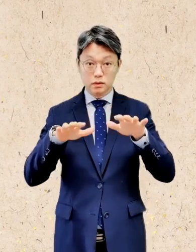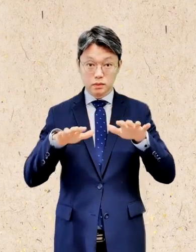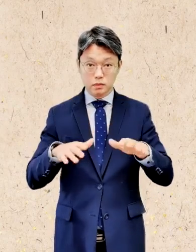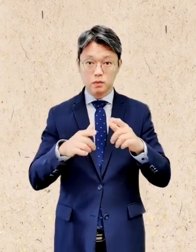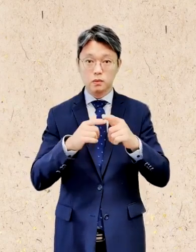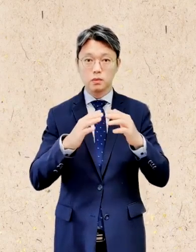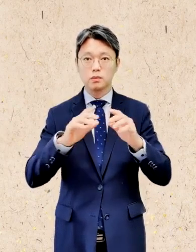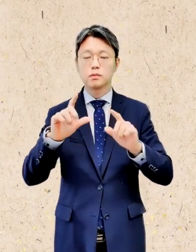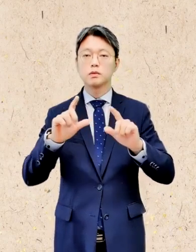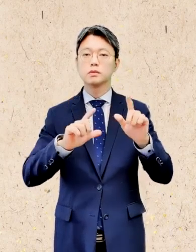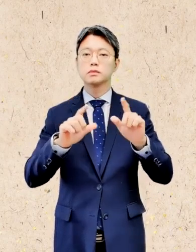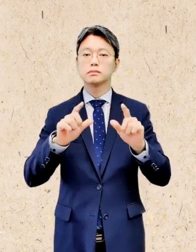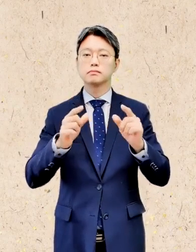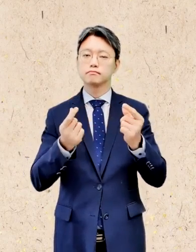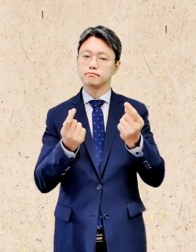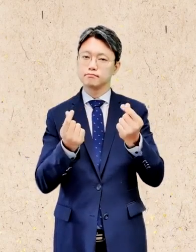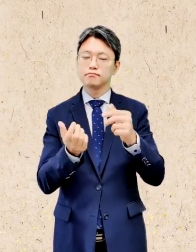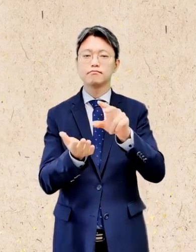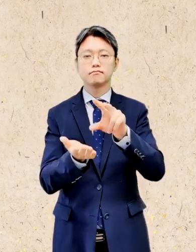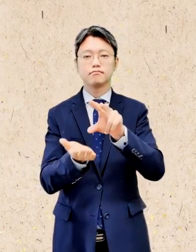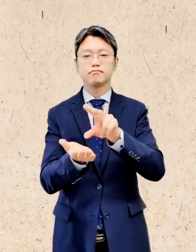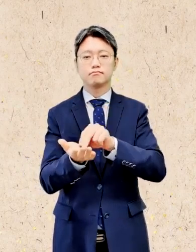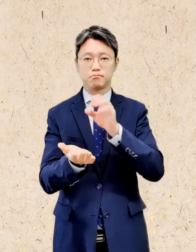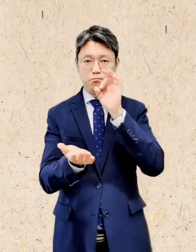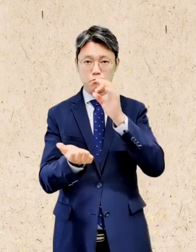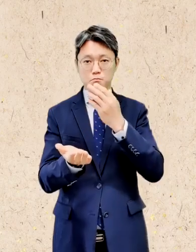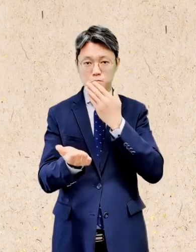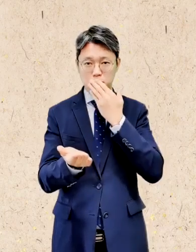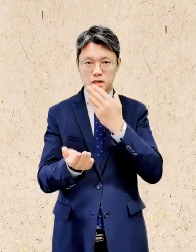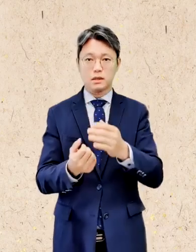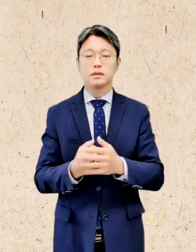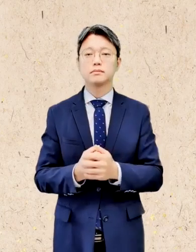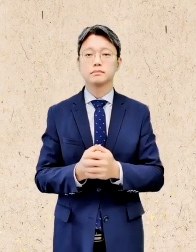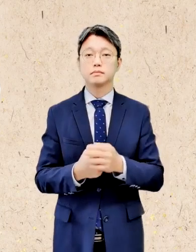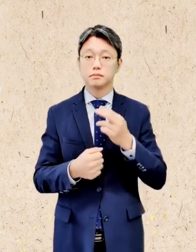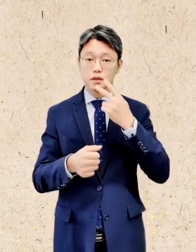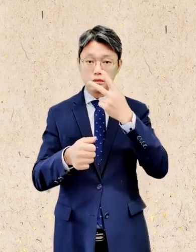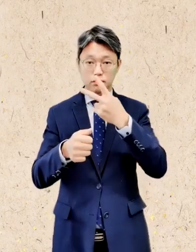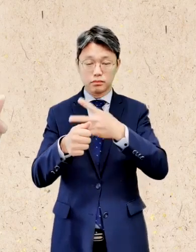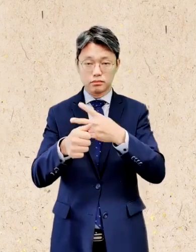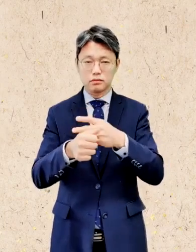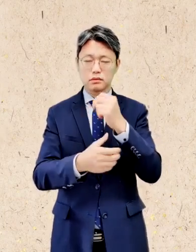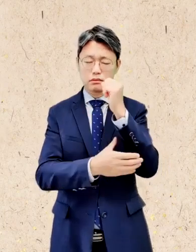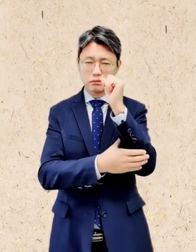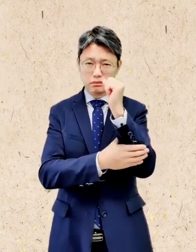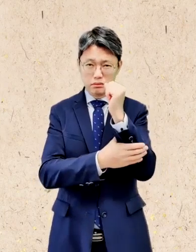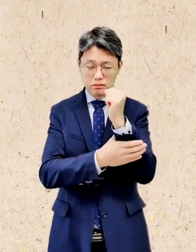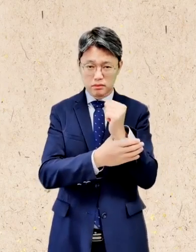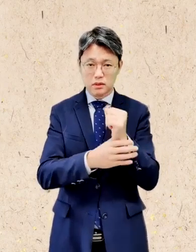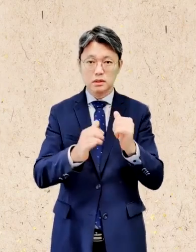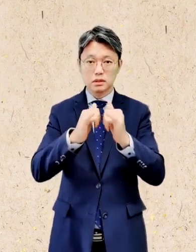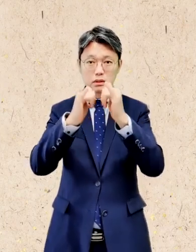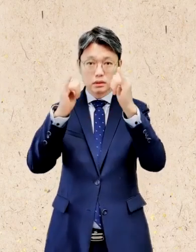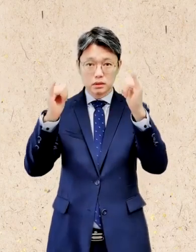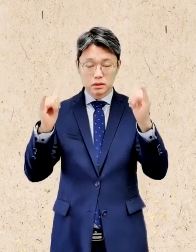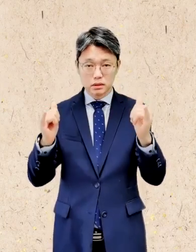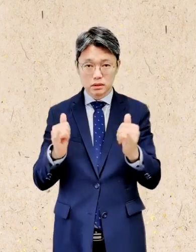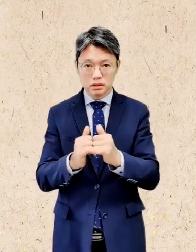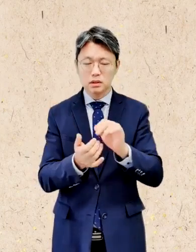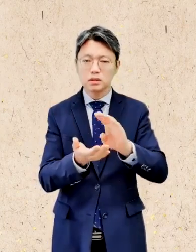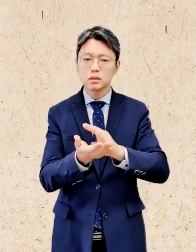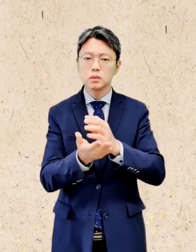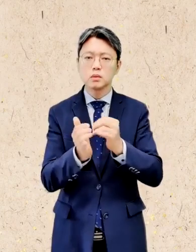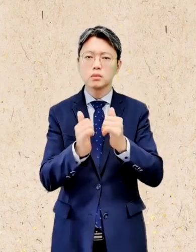모습에서 나타나는 많은 문제들을 볼 수 있습니다. 바울은 타락한 사회 속에서 그리스도인들이